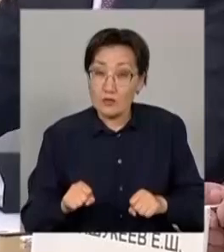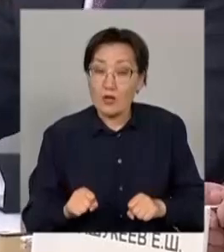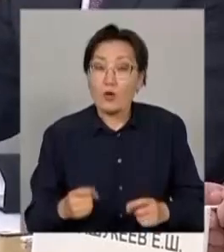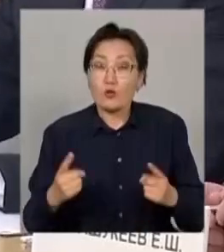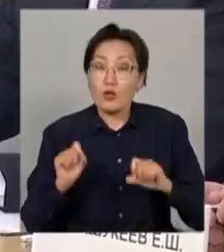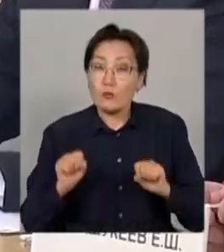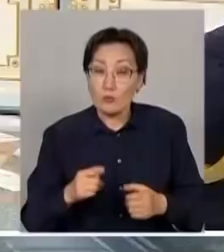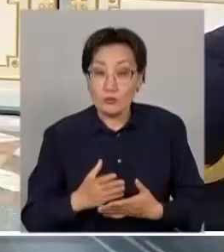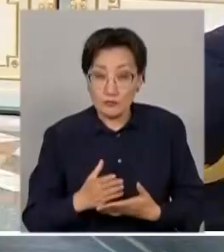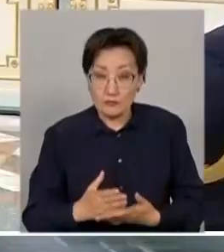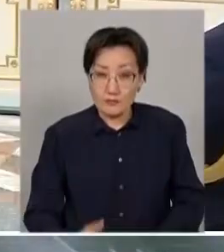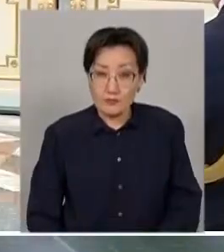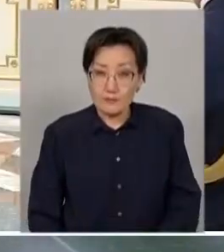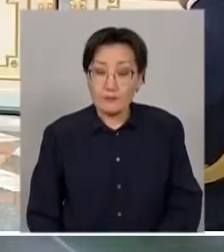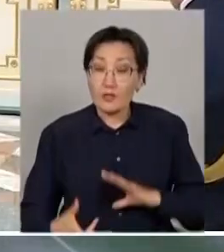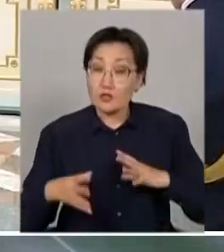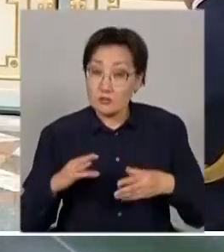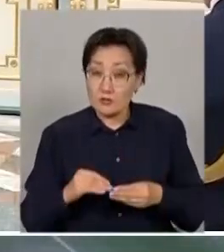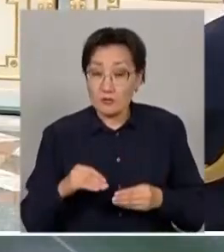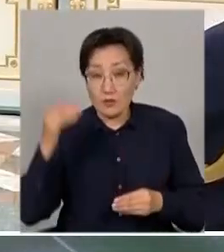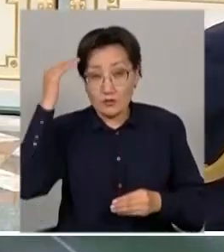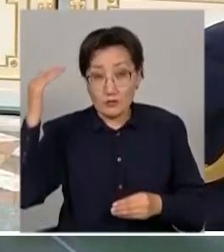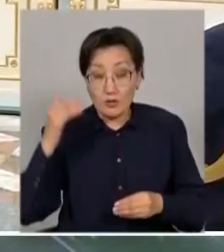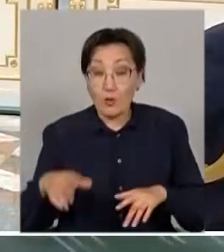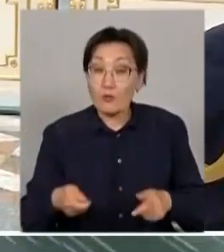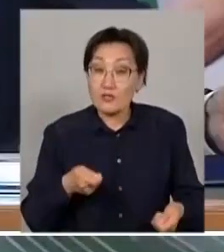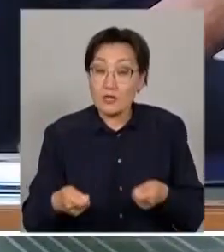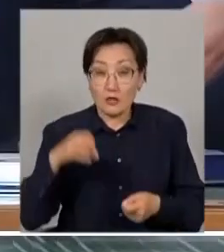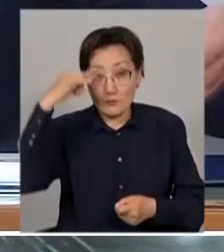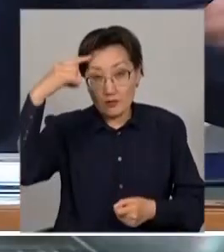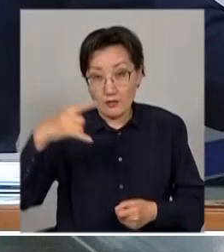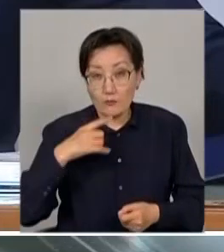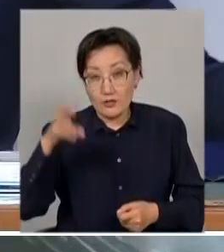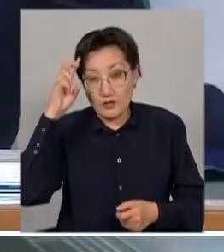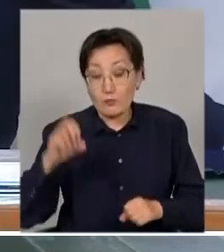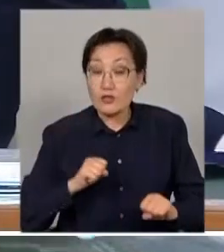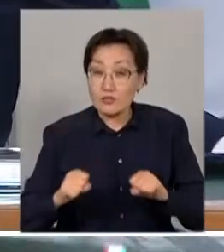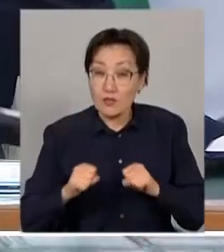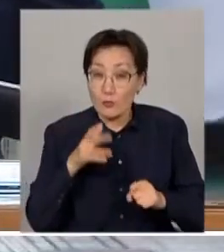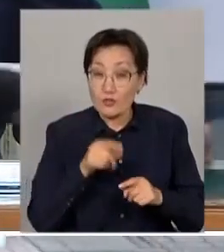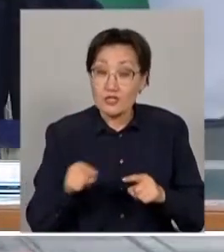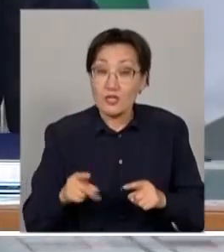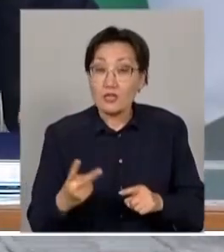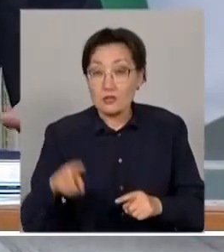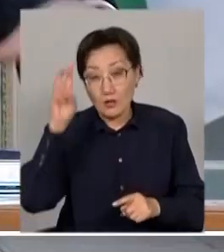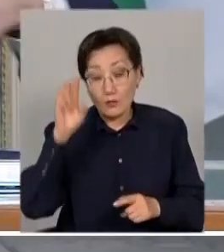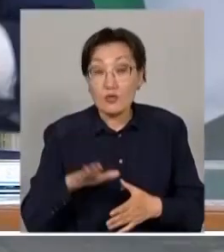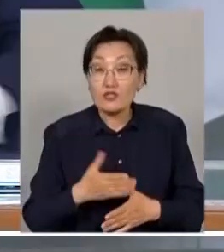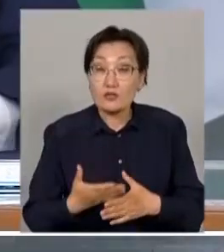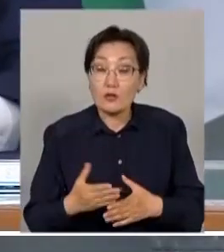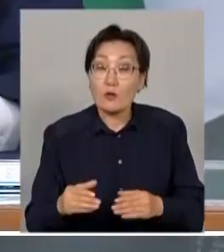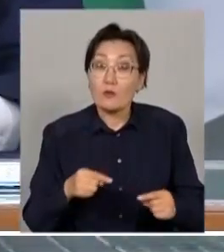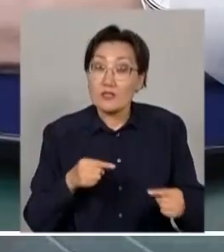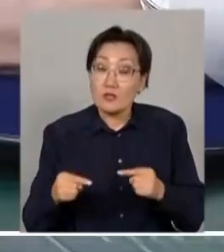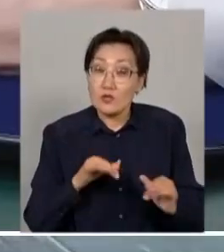орасан мүмкіндіктер бар. Қысқасы, Тәжікстан президентінің Қазақстанға мемлекеттік сапары барысында екі ел арасындағы